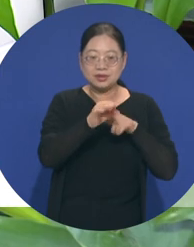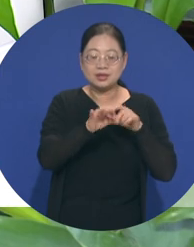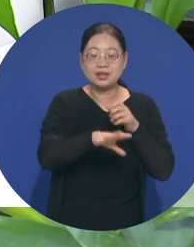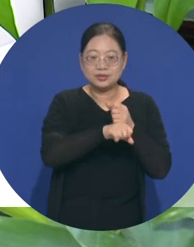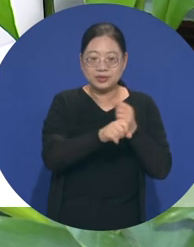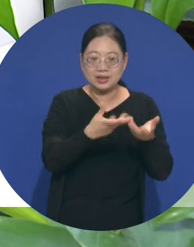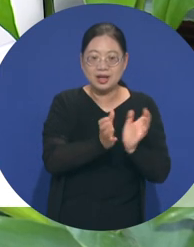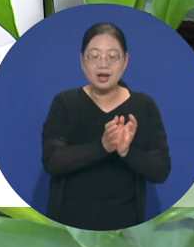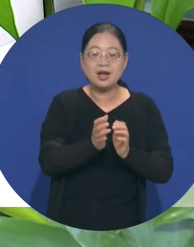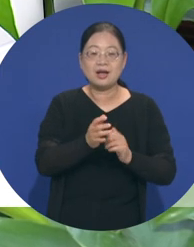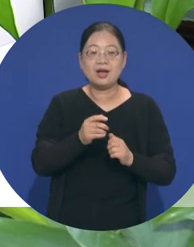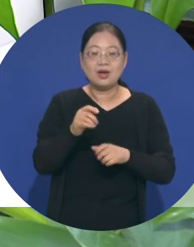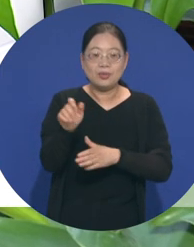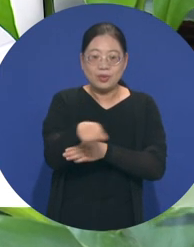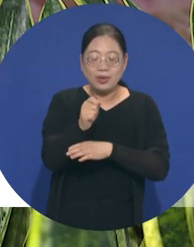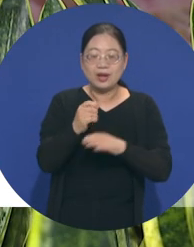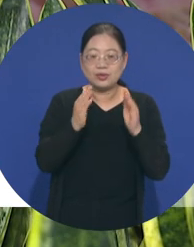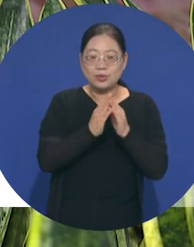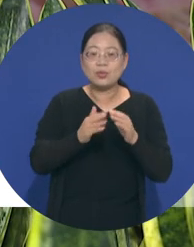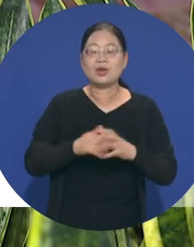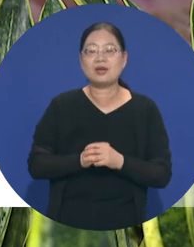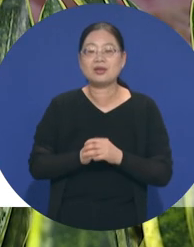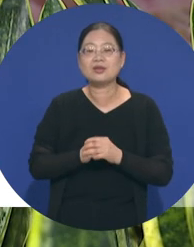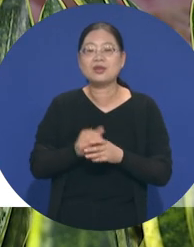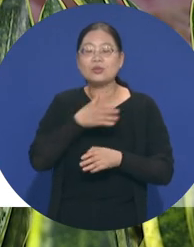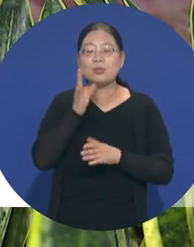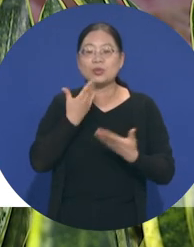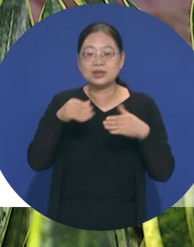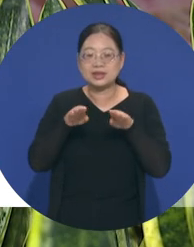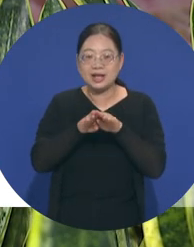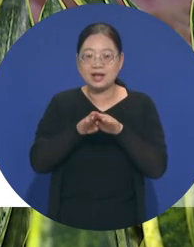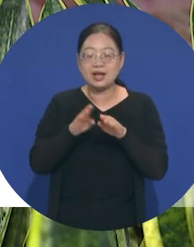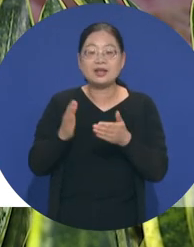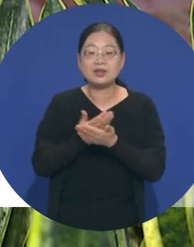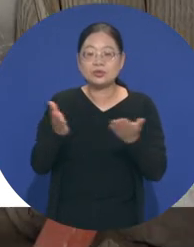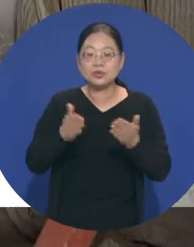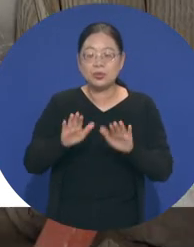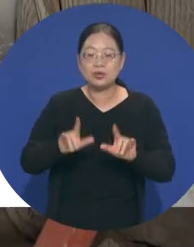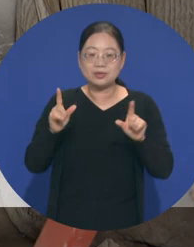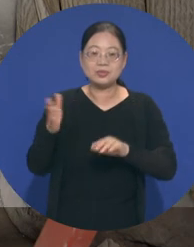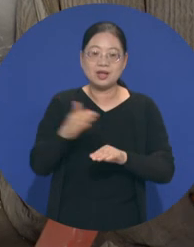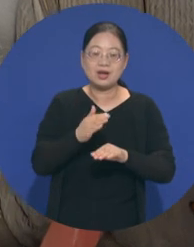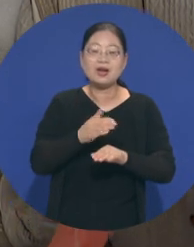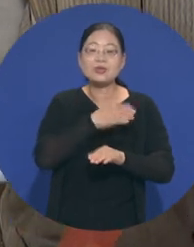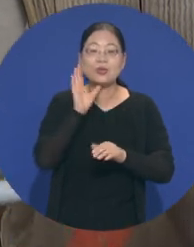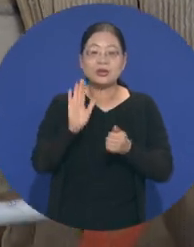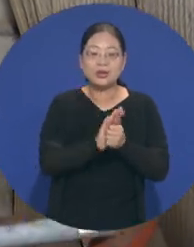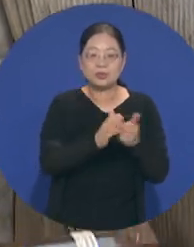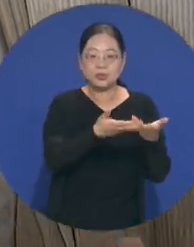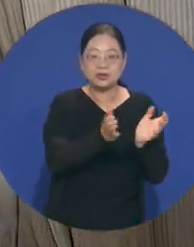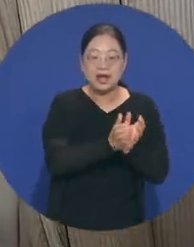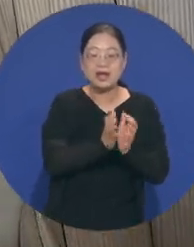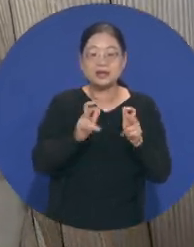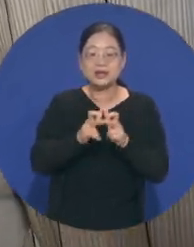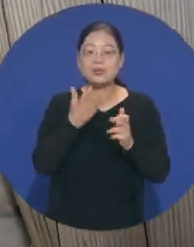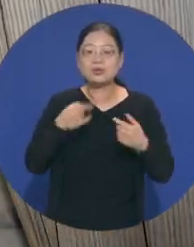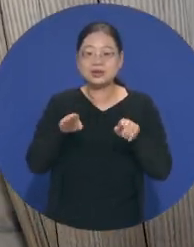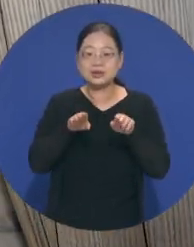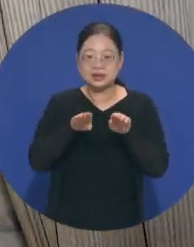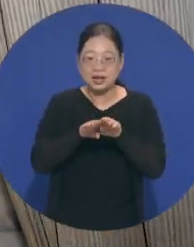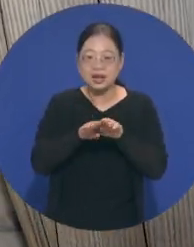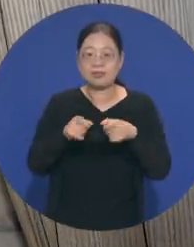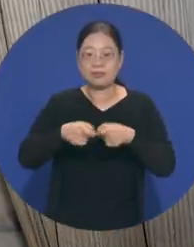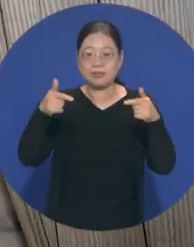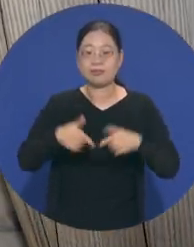소방서 노인 복관 등의 화를 공급해왔으며 올해부터 사업 대상을 경로당과 장인 주관으로 변경했습니다